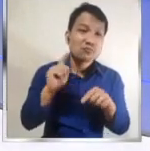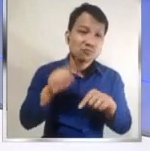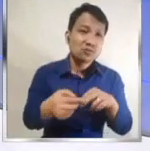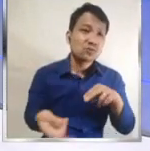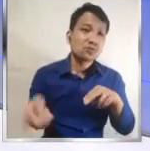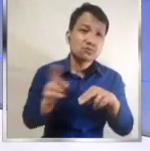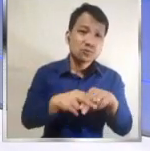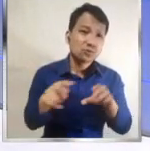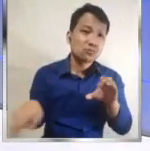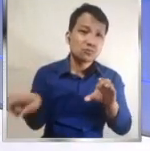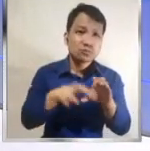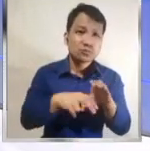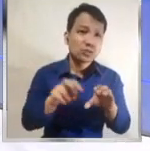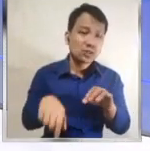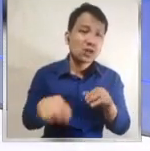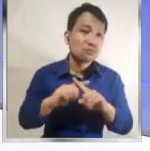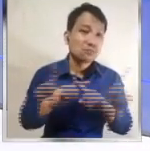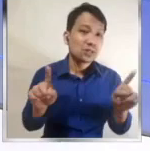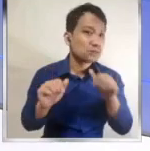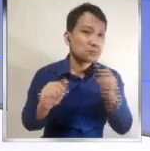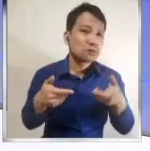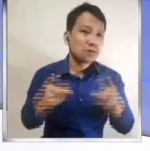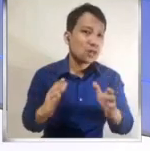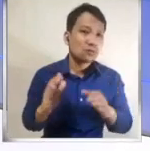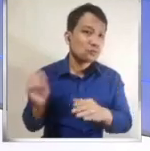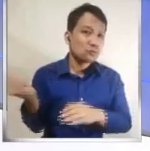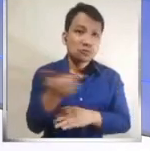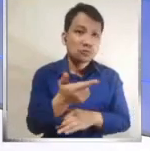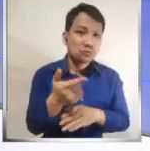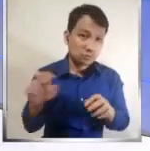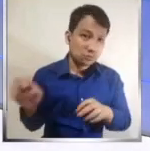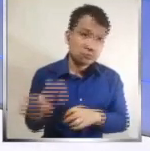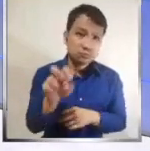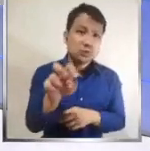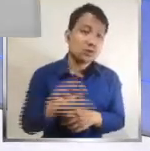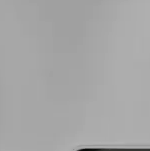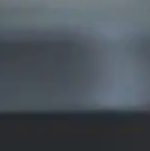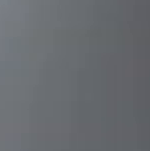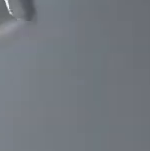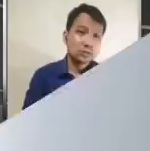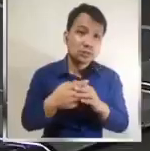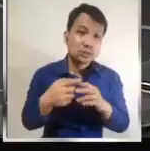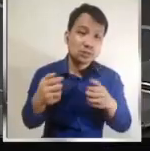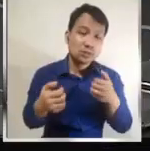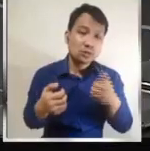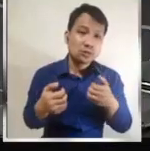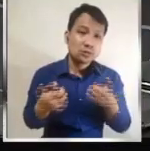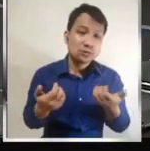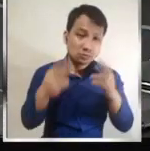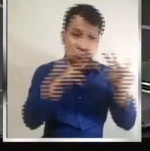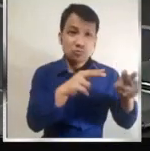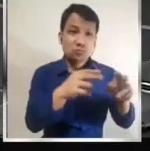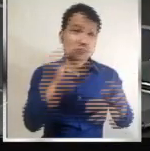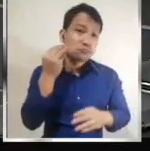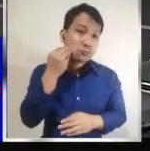sakyan. Pero hindi pa rin lahat ay papayag makapasada. Nakatutok si Mag Gonzalez.